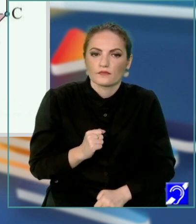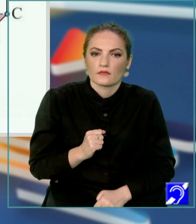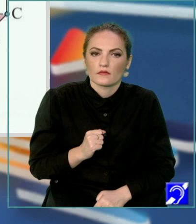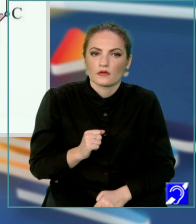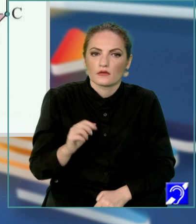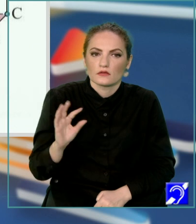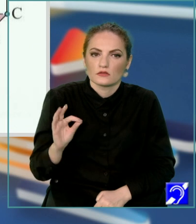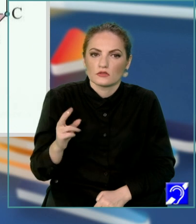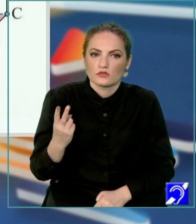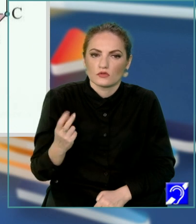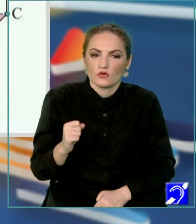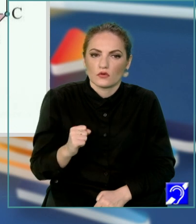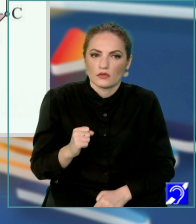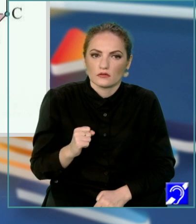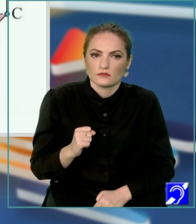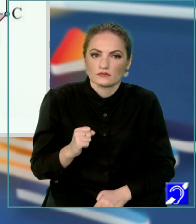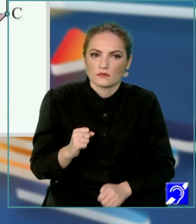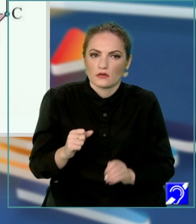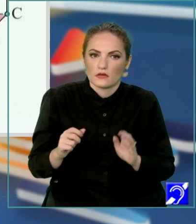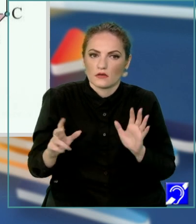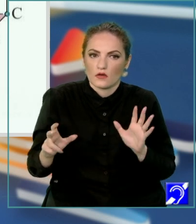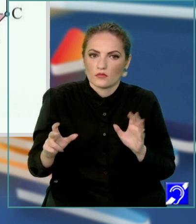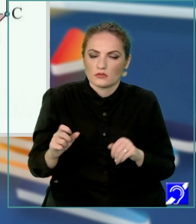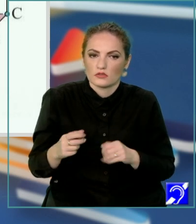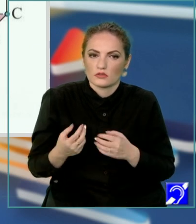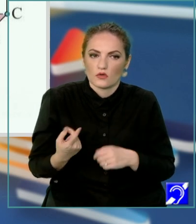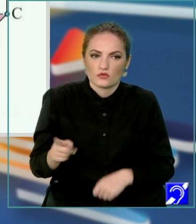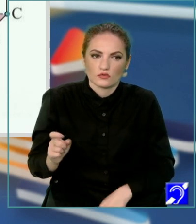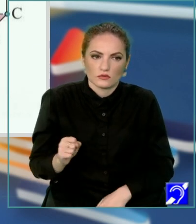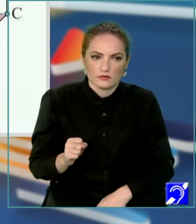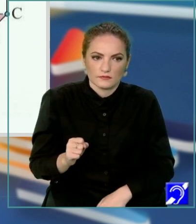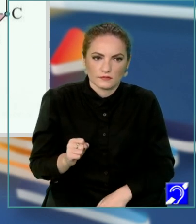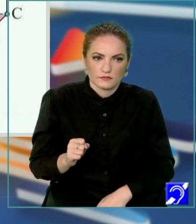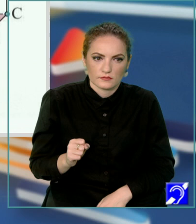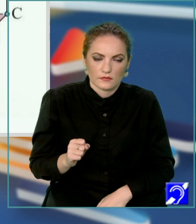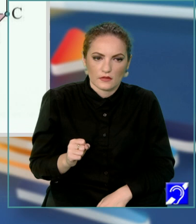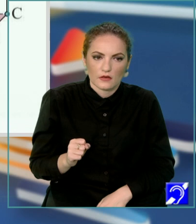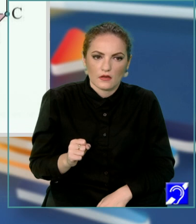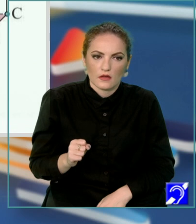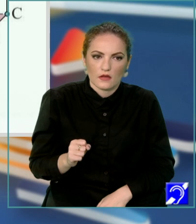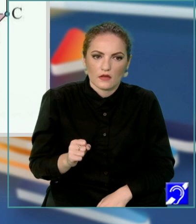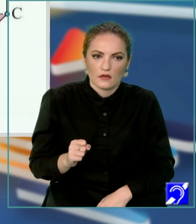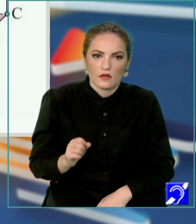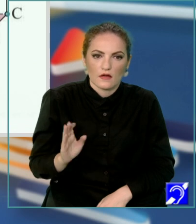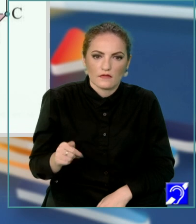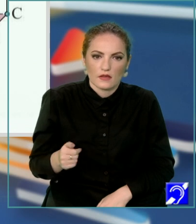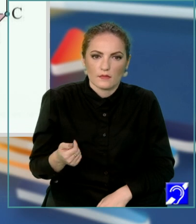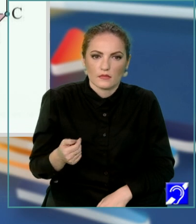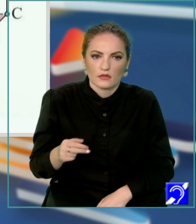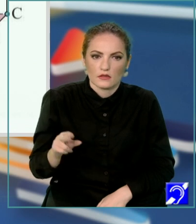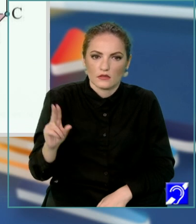Așadar 2 ori a pătrat plus b pătrat plus c pătrat finalizând calculele egal 232